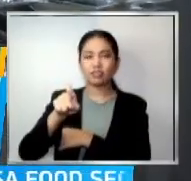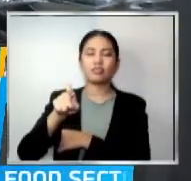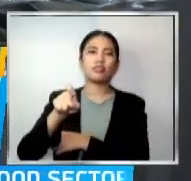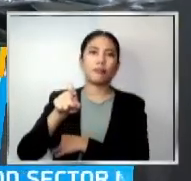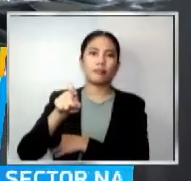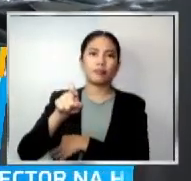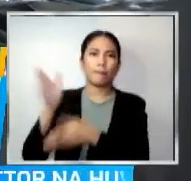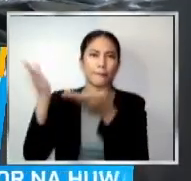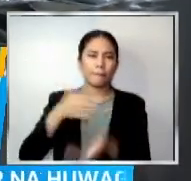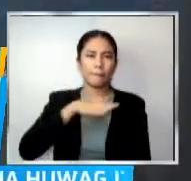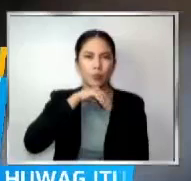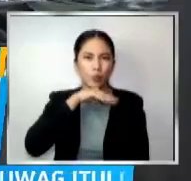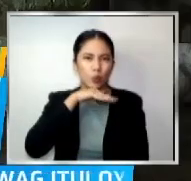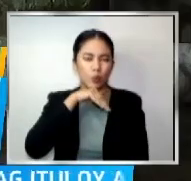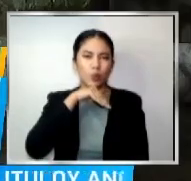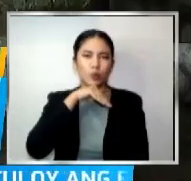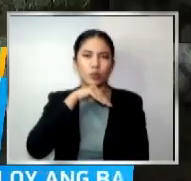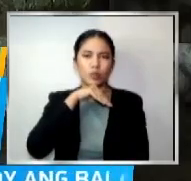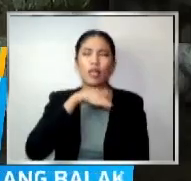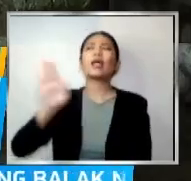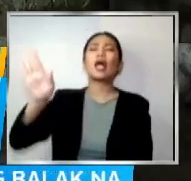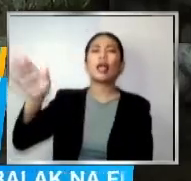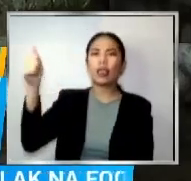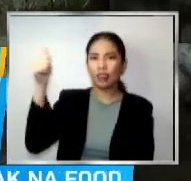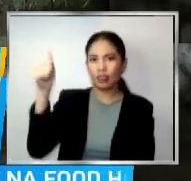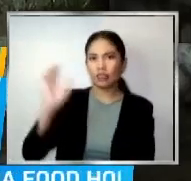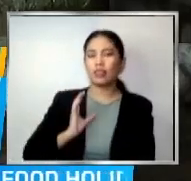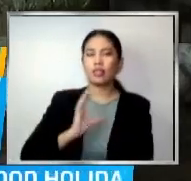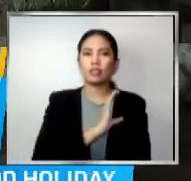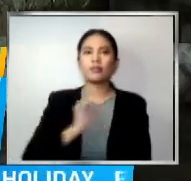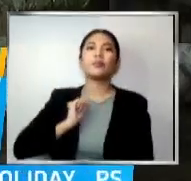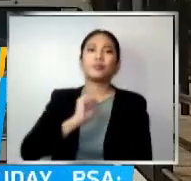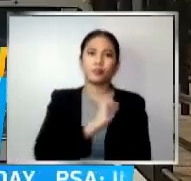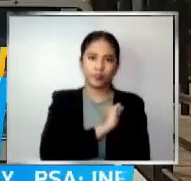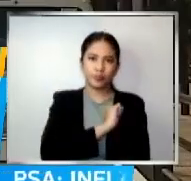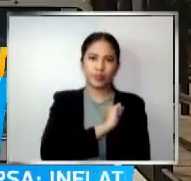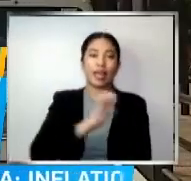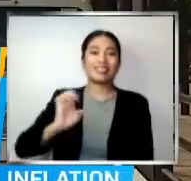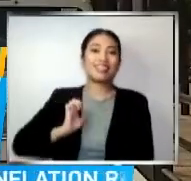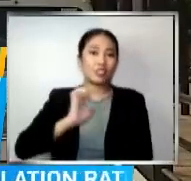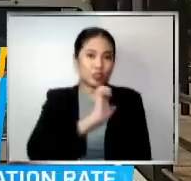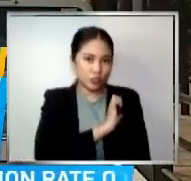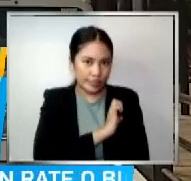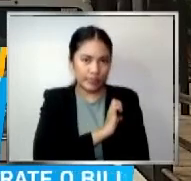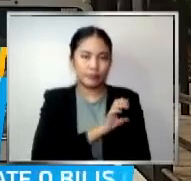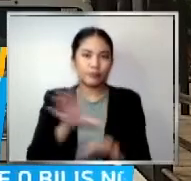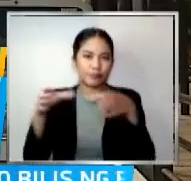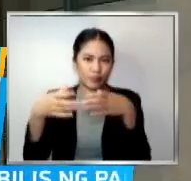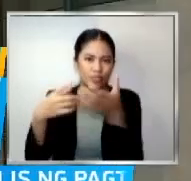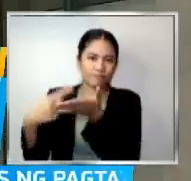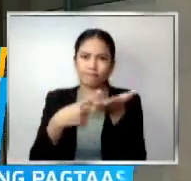Kaya alam natin yung mga congressman na senador at yung mga executive official na mag-finalize yan. Pero meantime, wag